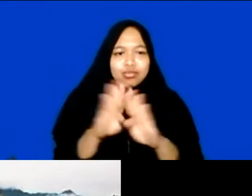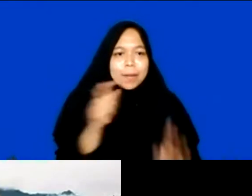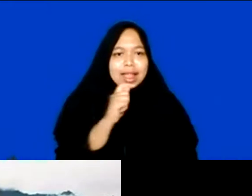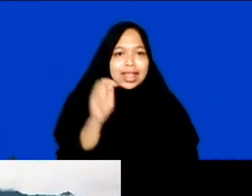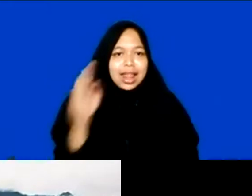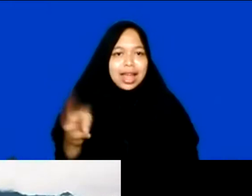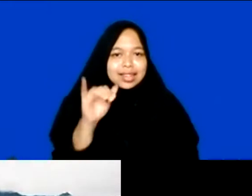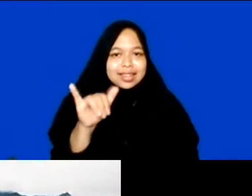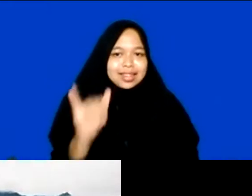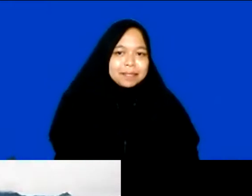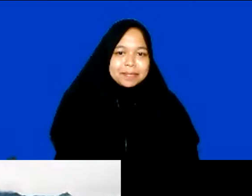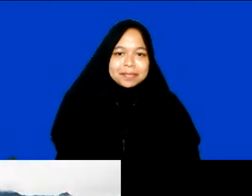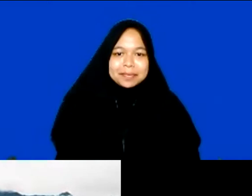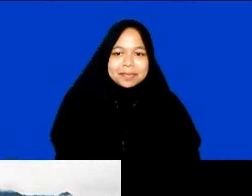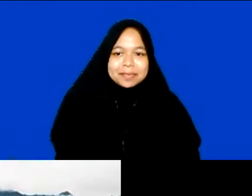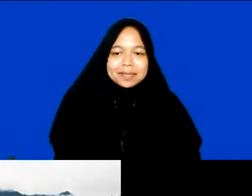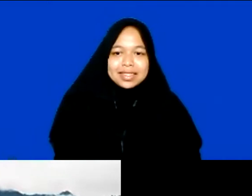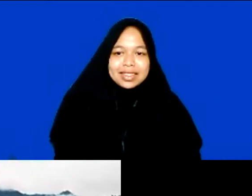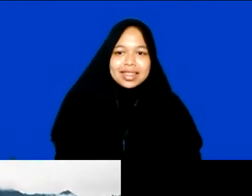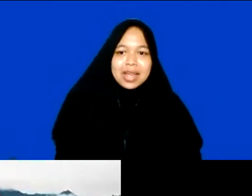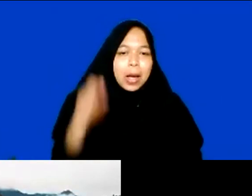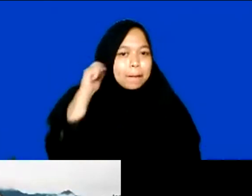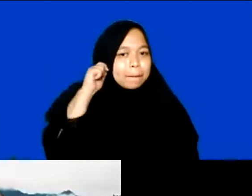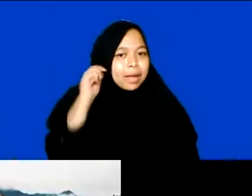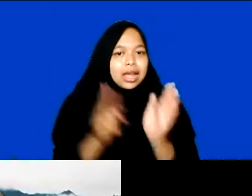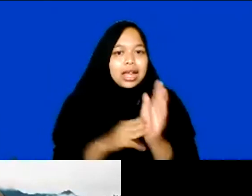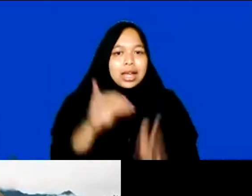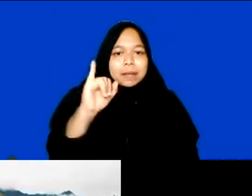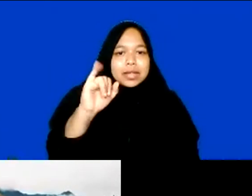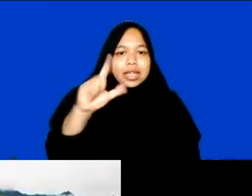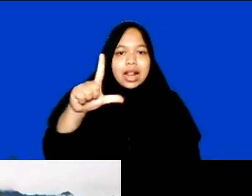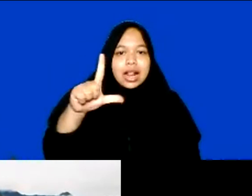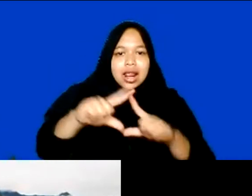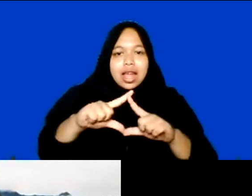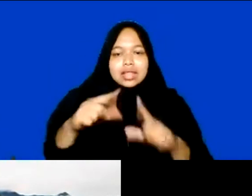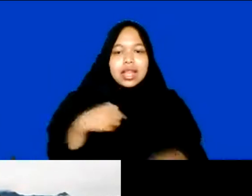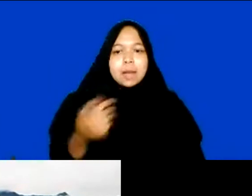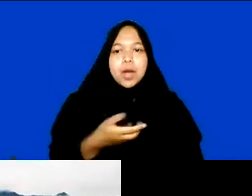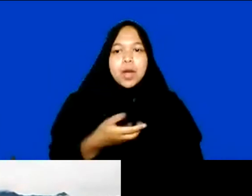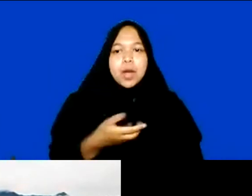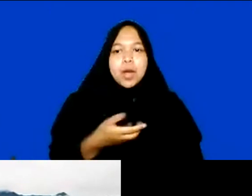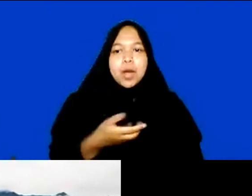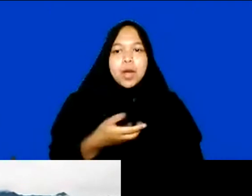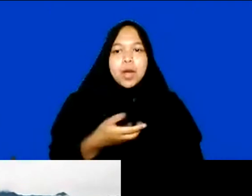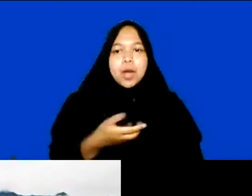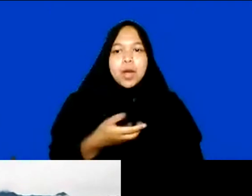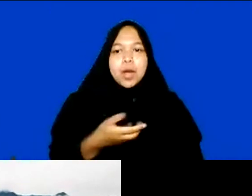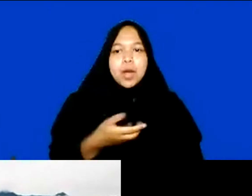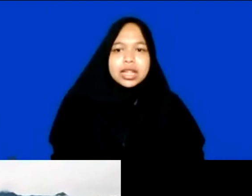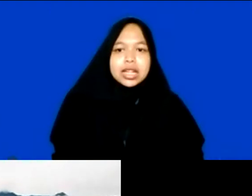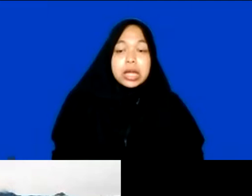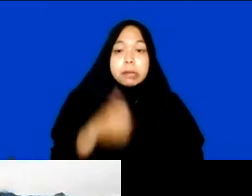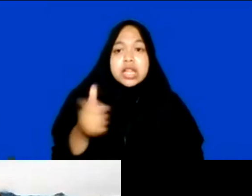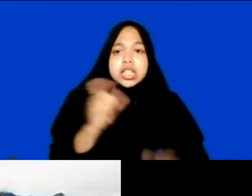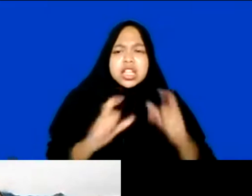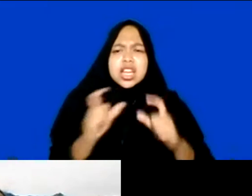Dari Mbak Mila, izin bertanya. Saya Mila, Mas Kirei. Bisa diceritakan